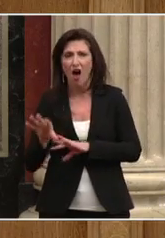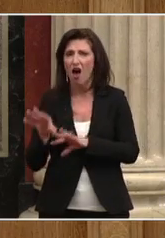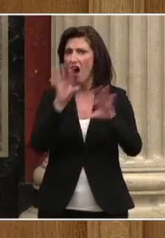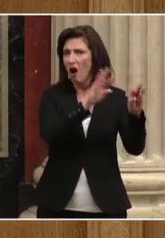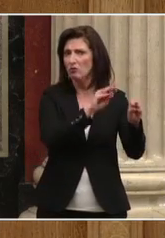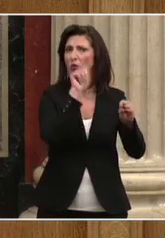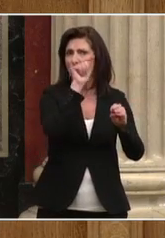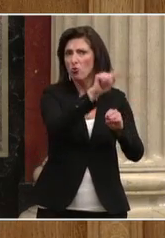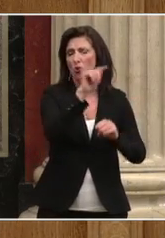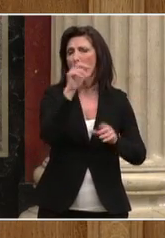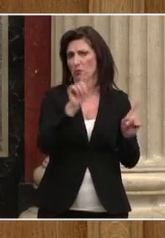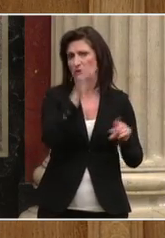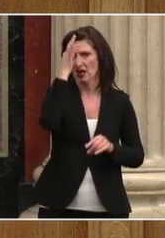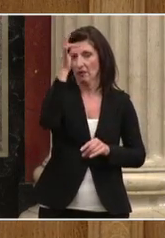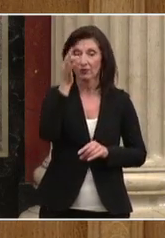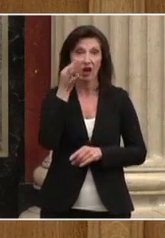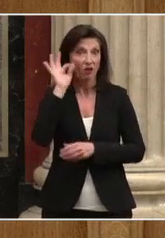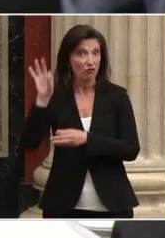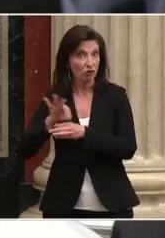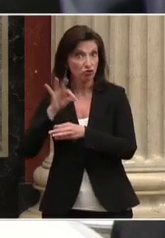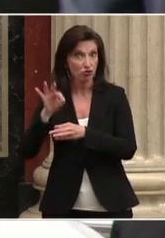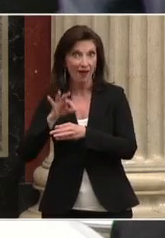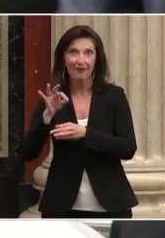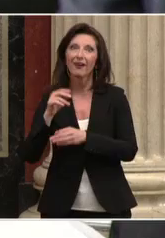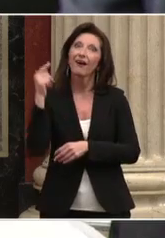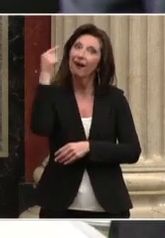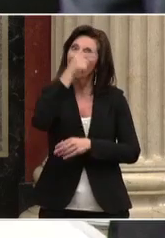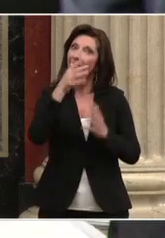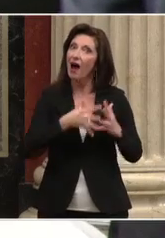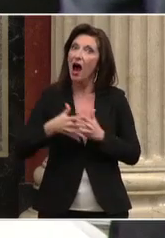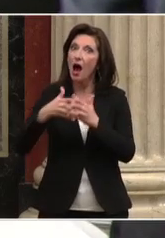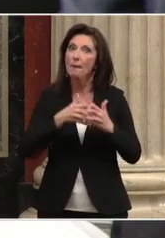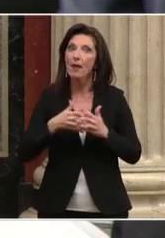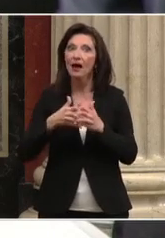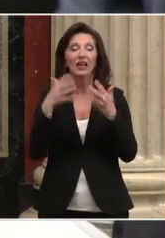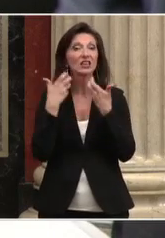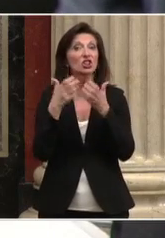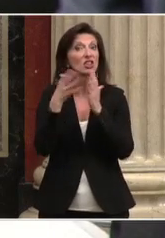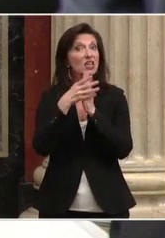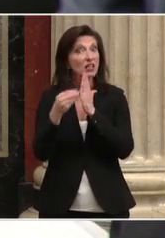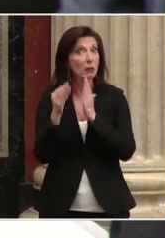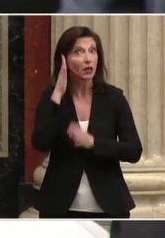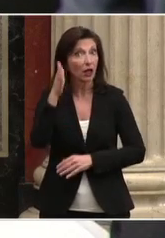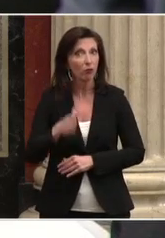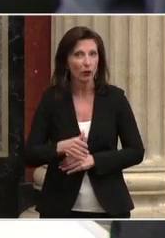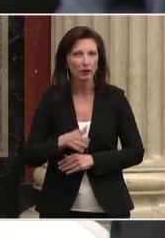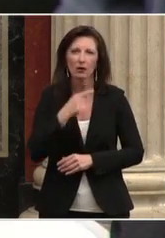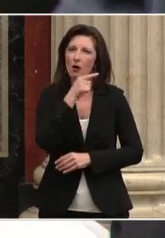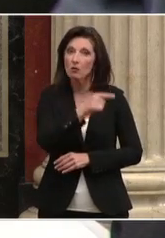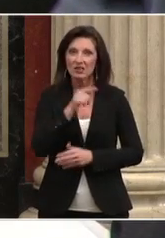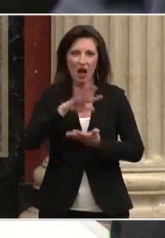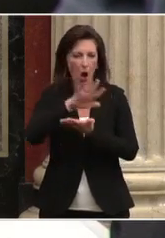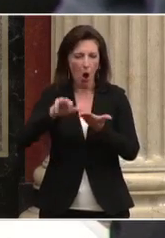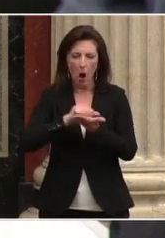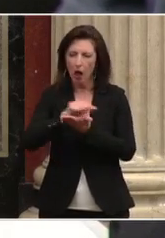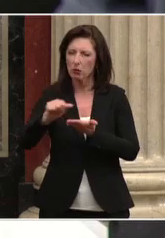Gertrude Schneider ist in den USA Historikerin geworden und sieht den Holocaust so klar wie kaum jemand